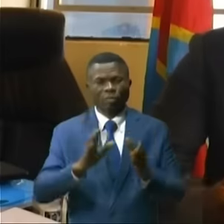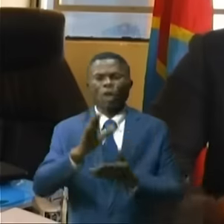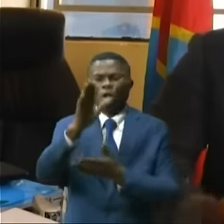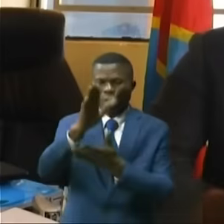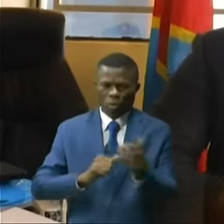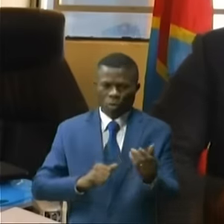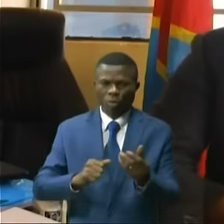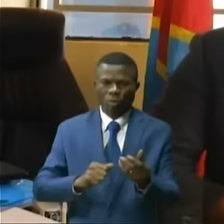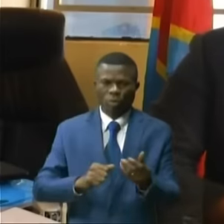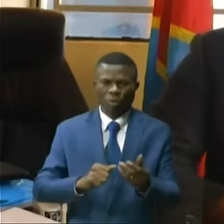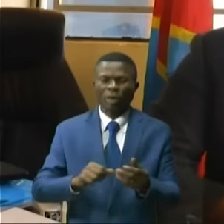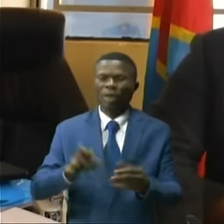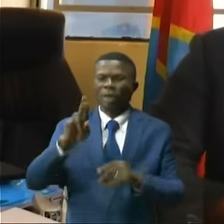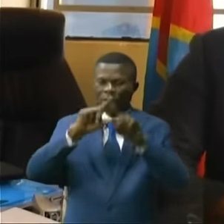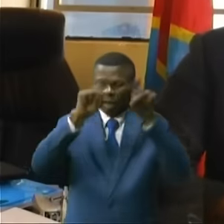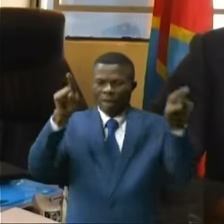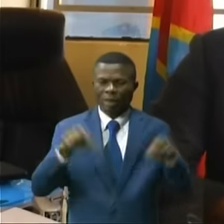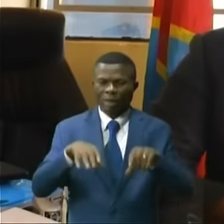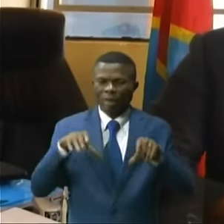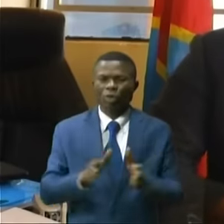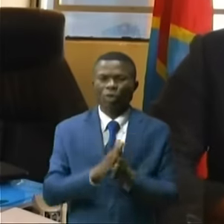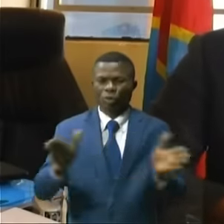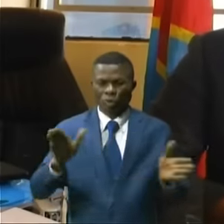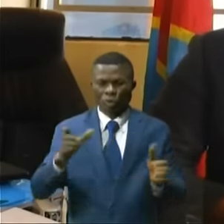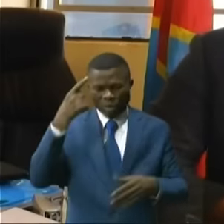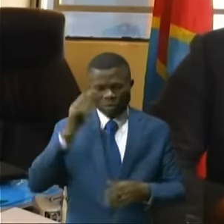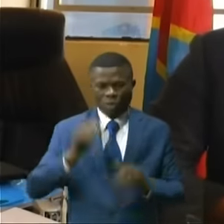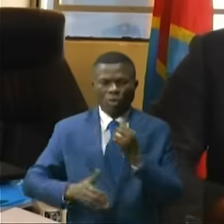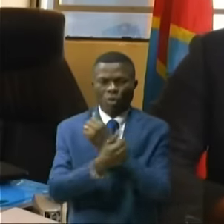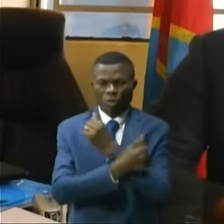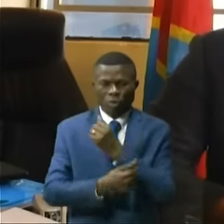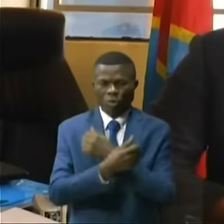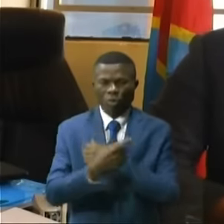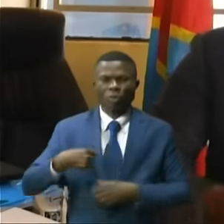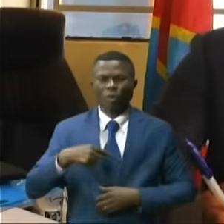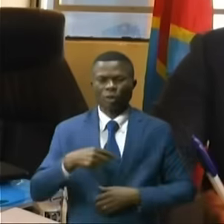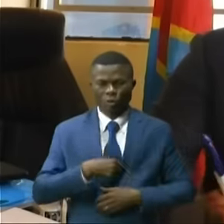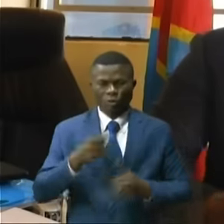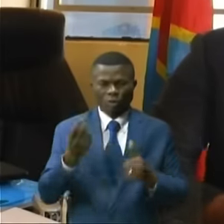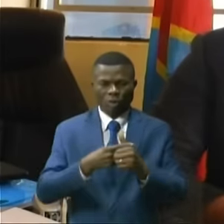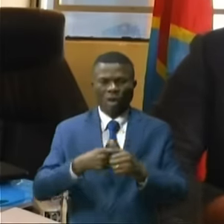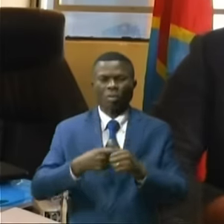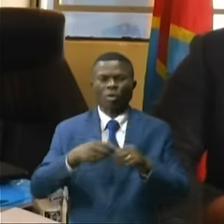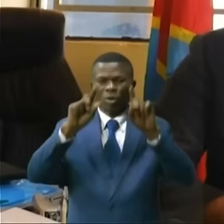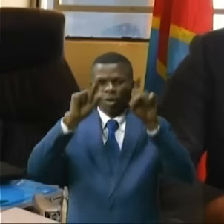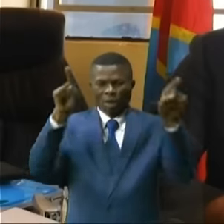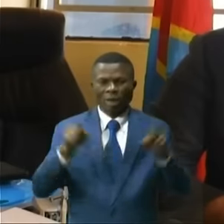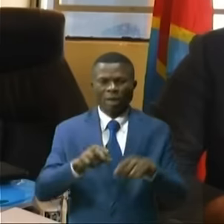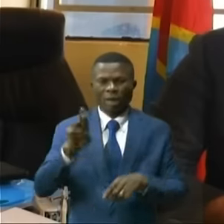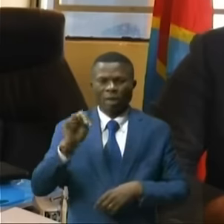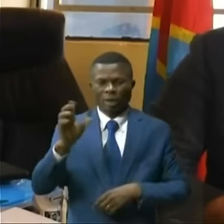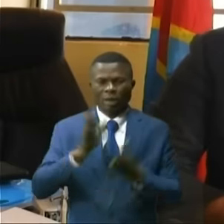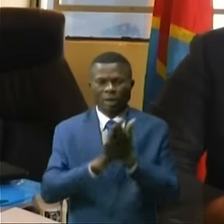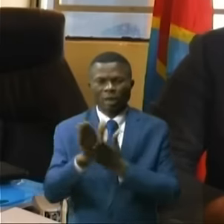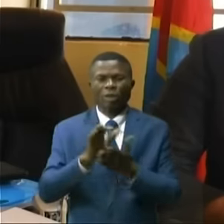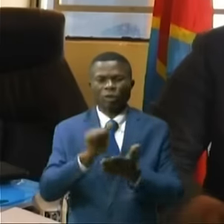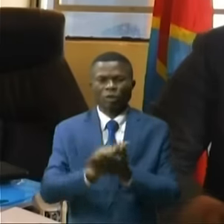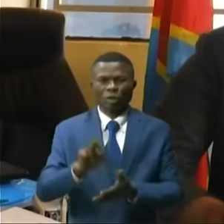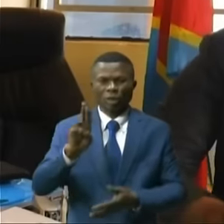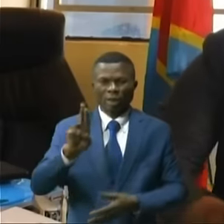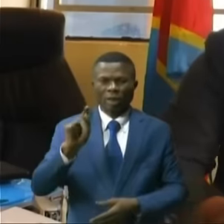chaînes nationales au niveau de notre République au niveau de notre voilà ce que je peux souhaiter à à la